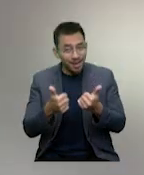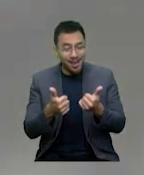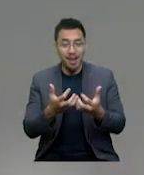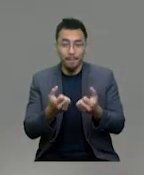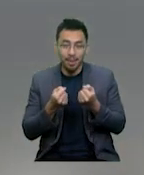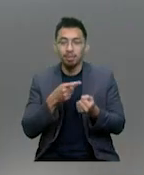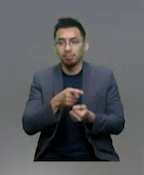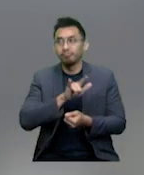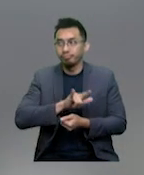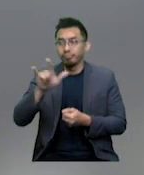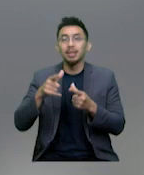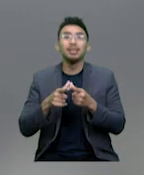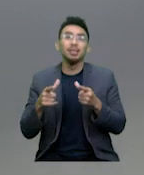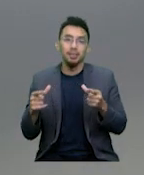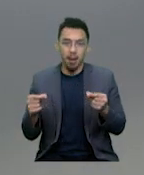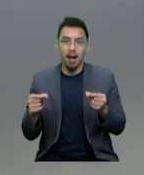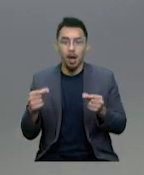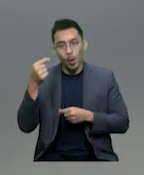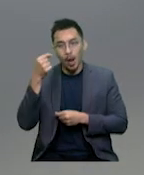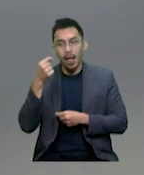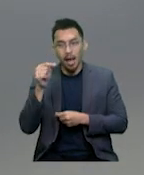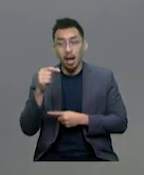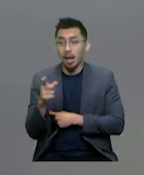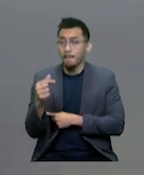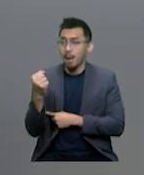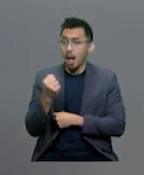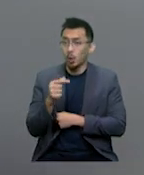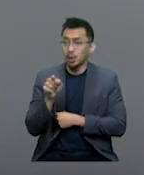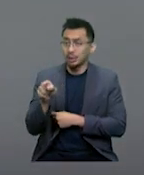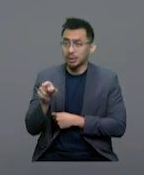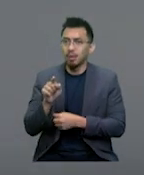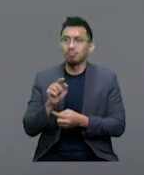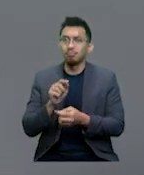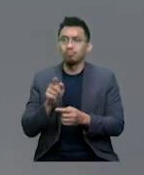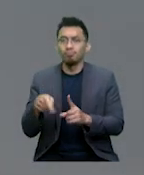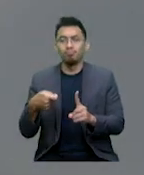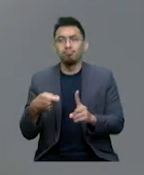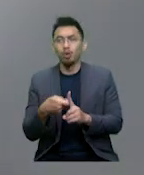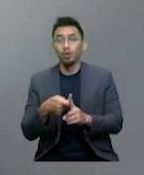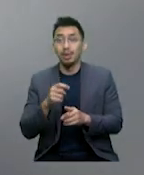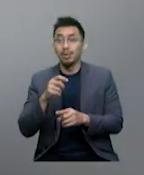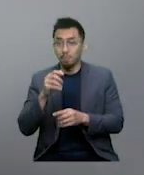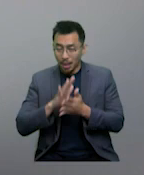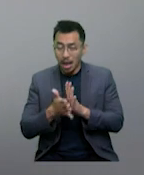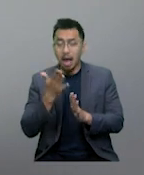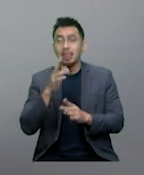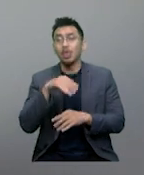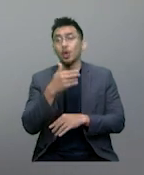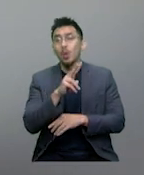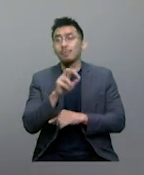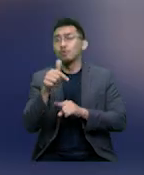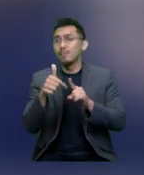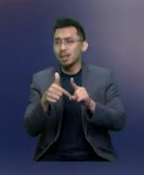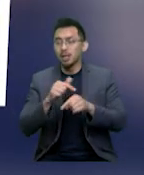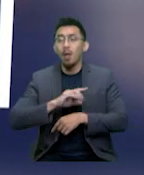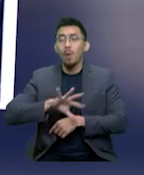lagi, pelaku Keishiro merupakan residivis kasus pembunuhan terhadap seorang wanita 2017 lalu. Keluarga berharap jenazah korban bisa